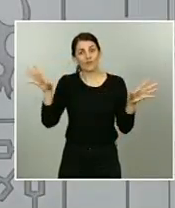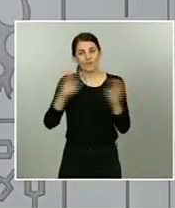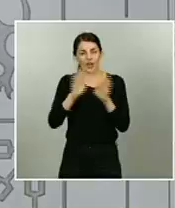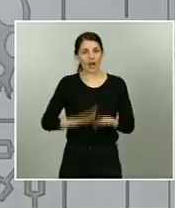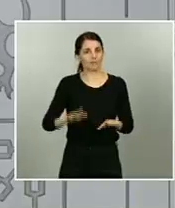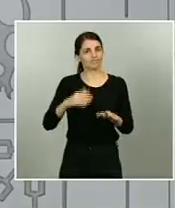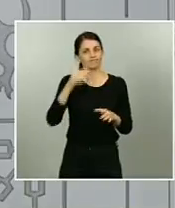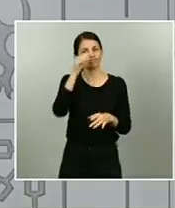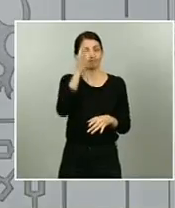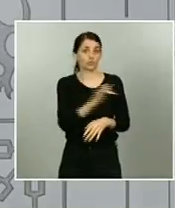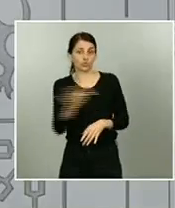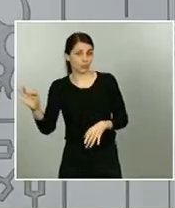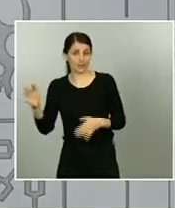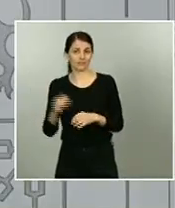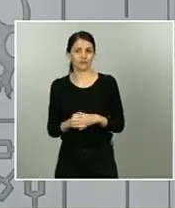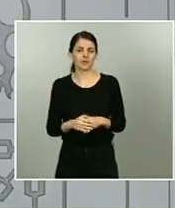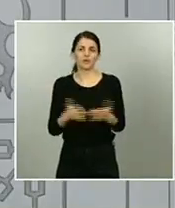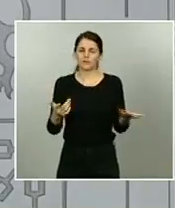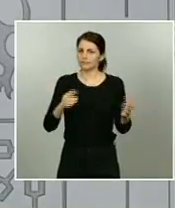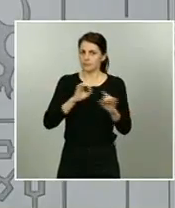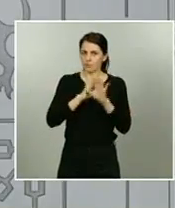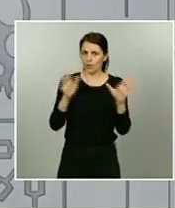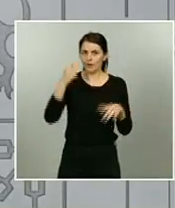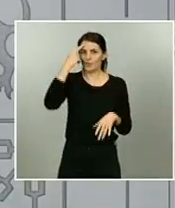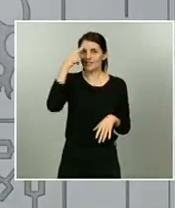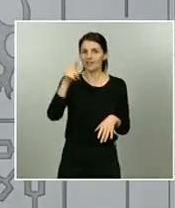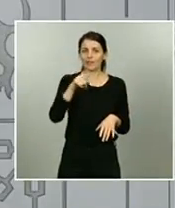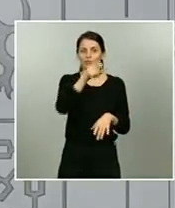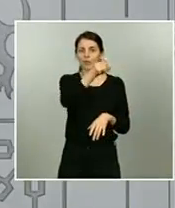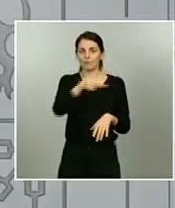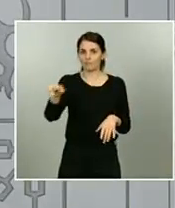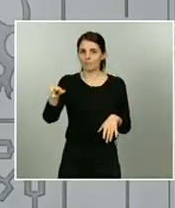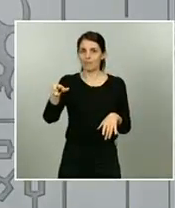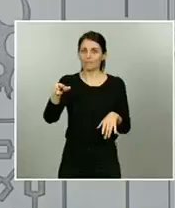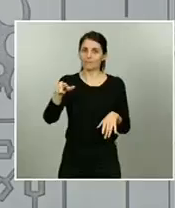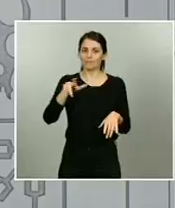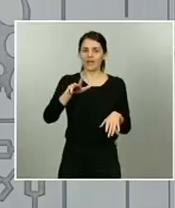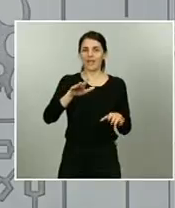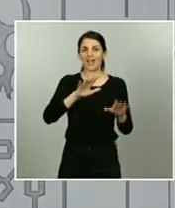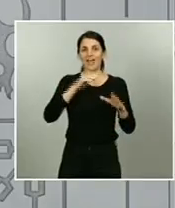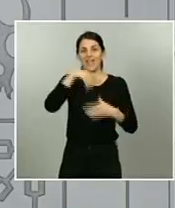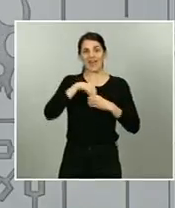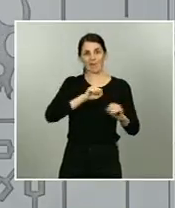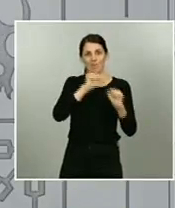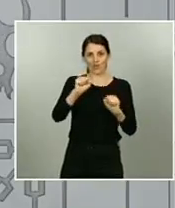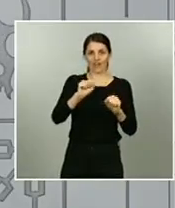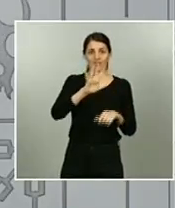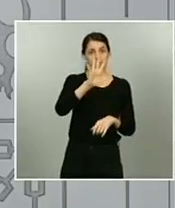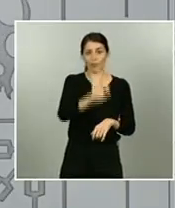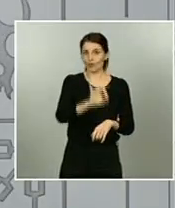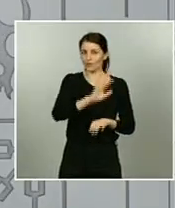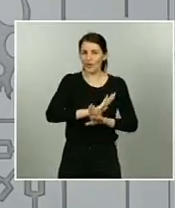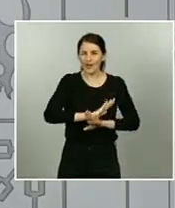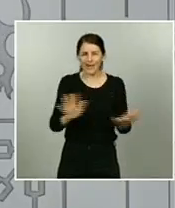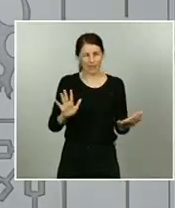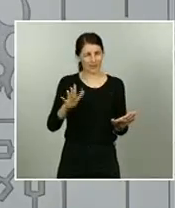ahí. Sabemos que la inmunidad de nuestra población no es alta, es del 5%, por lo tanto el riesgo de un rebrote con un impacto similar al que